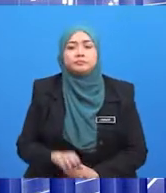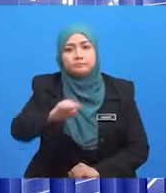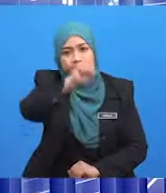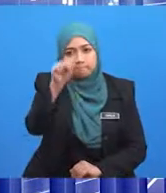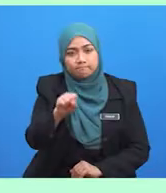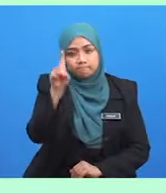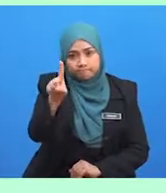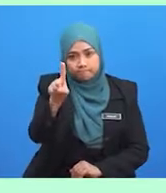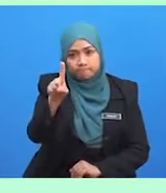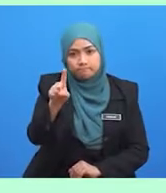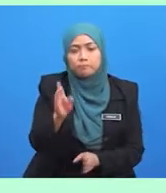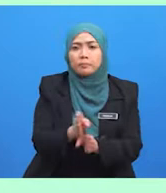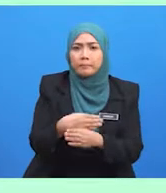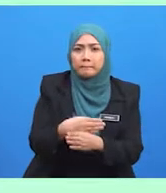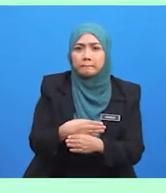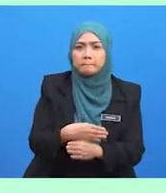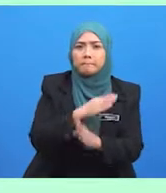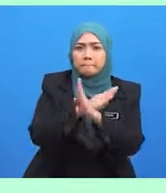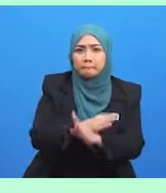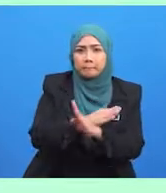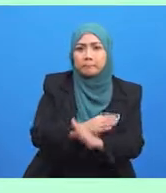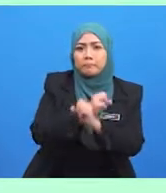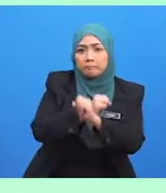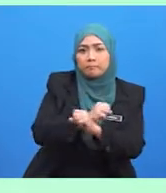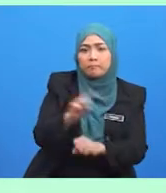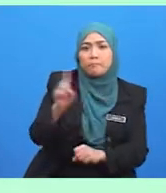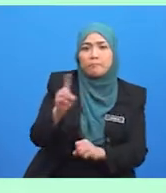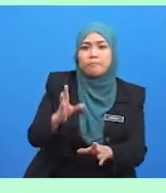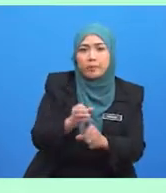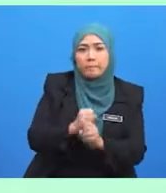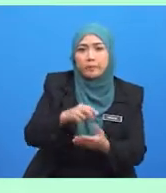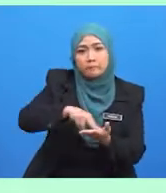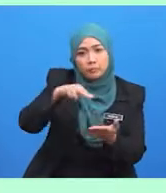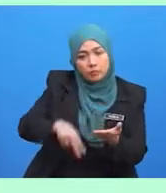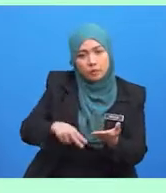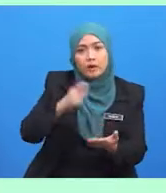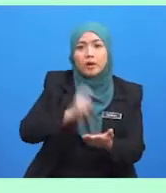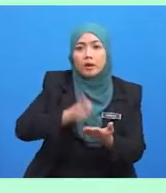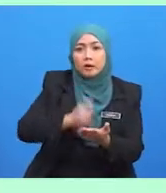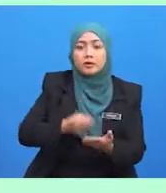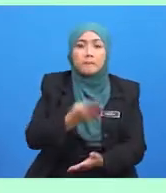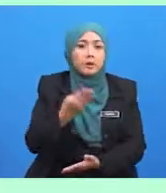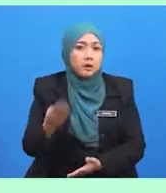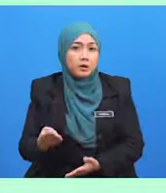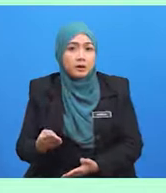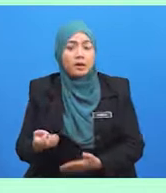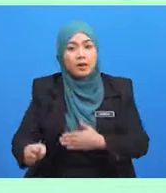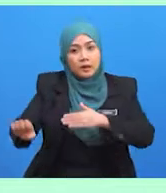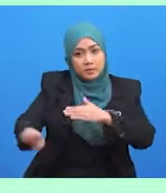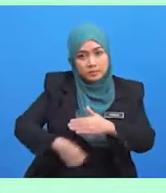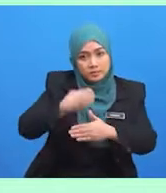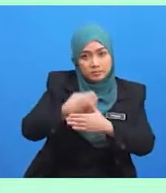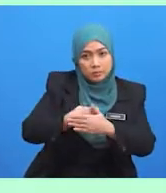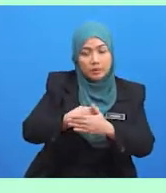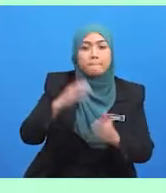Soalan 1. Bentuk sekatan yang manakah dapat menurunkan harga barang ekspor Malaysia? A.